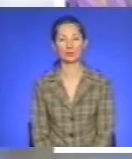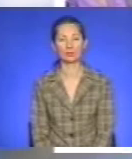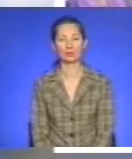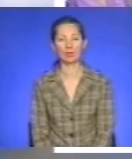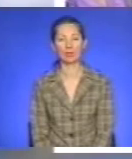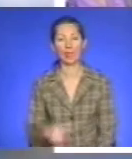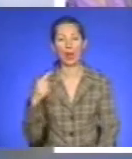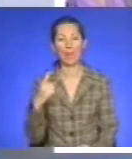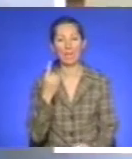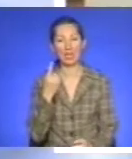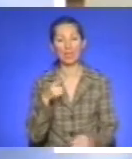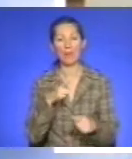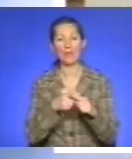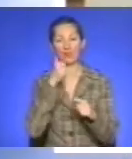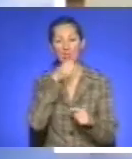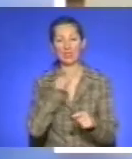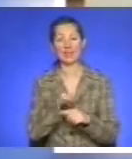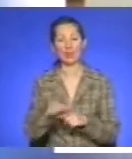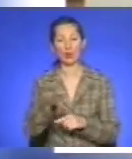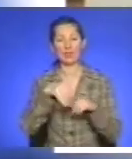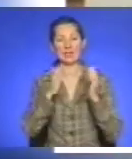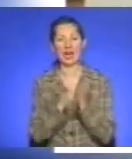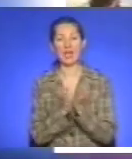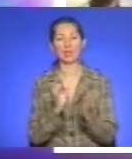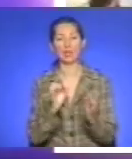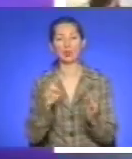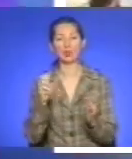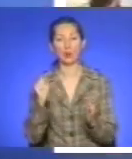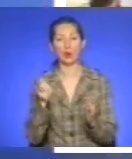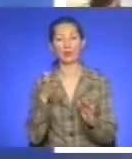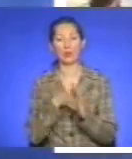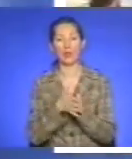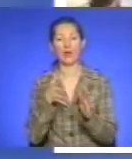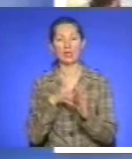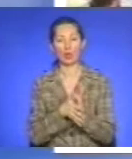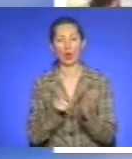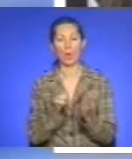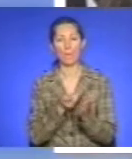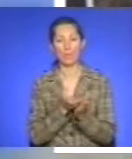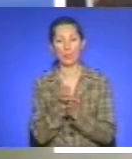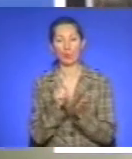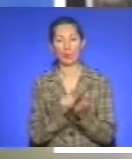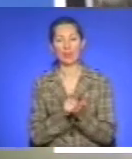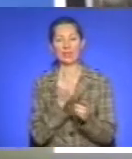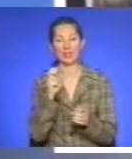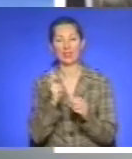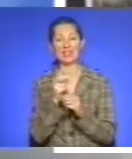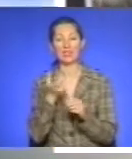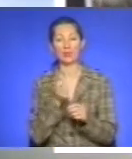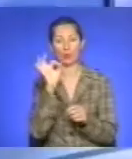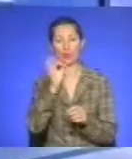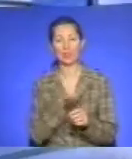У першому півріччі на Тернопіллі загальна сума видатків на виплату пенсій на 12% перевищила минулорічний